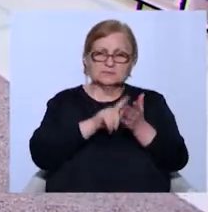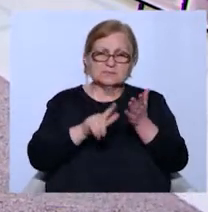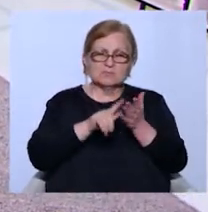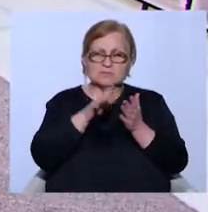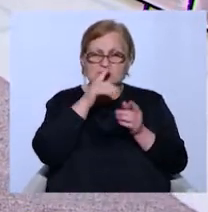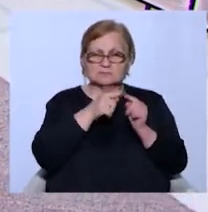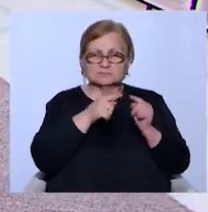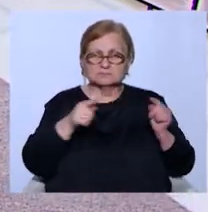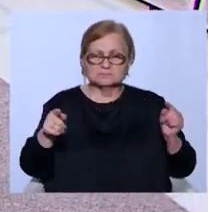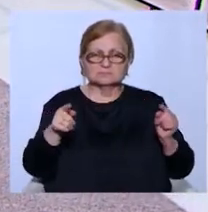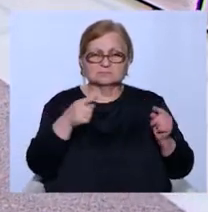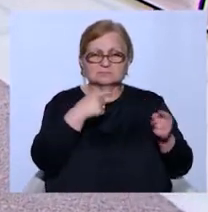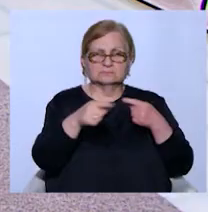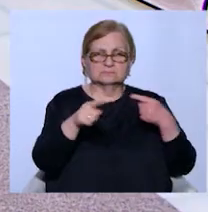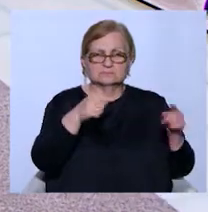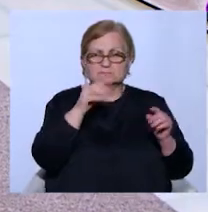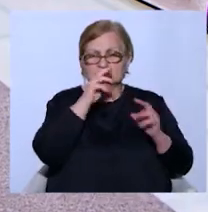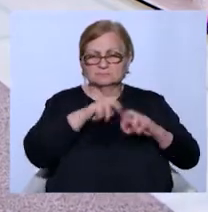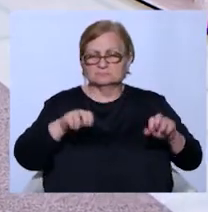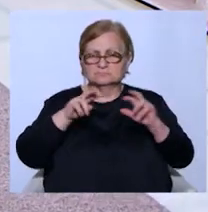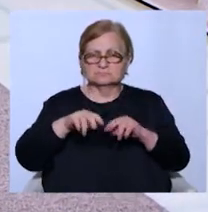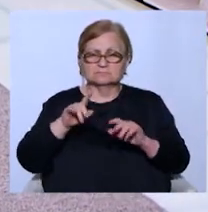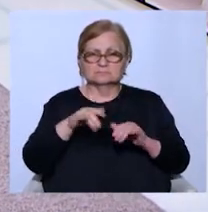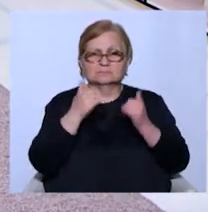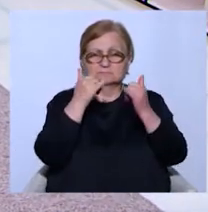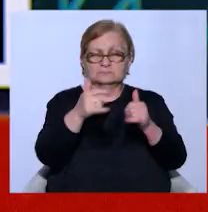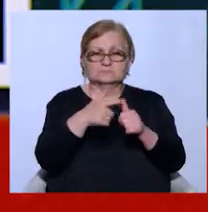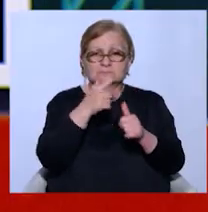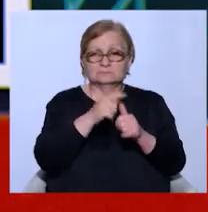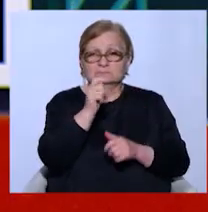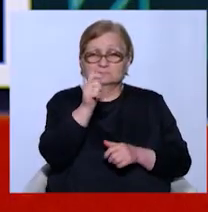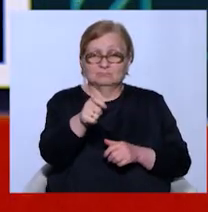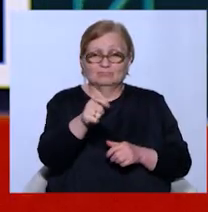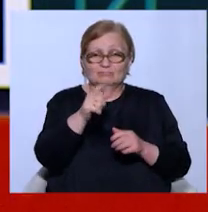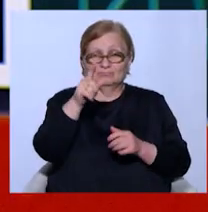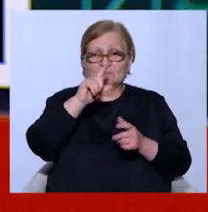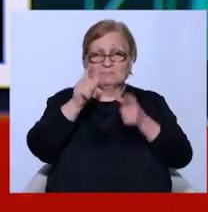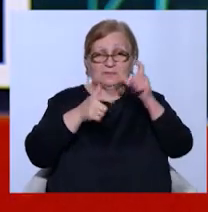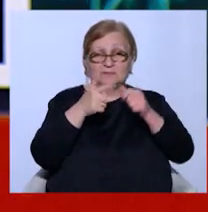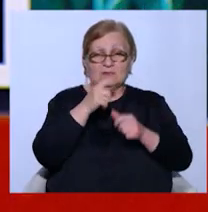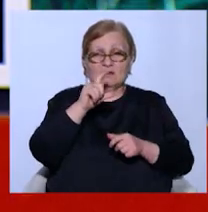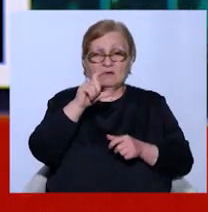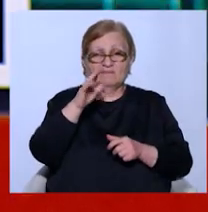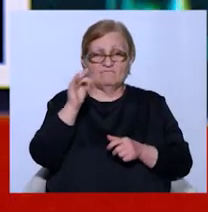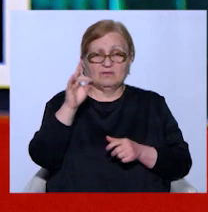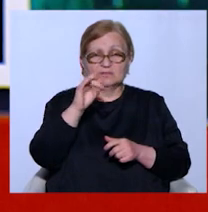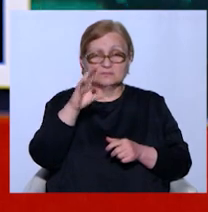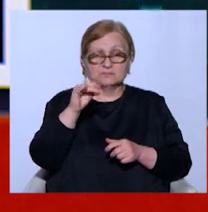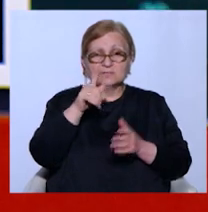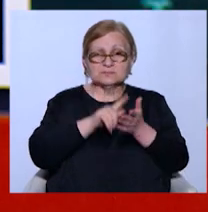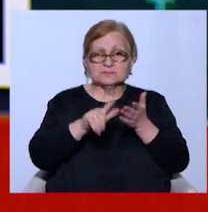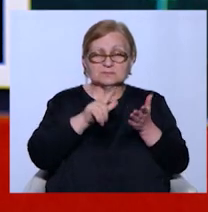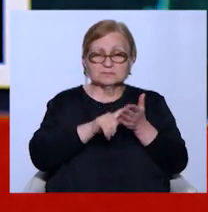სხვადასხვა მეცნიერი ხელმძღვანელობდა, მაგრამ მის საპატივსაცემოდ ეწოდა ეს სახელი და 70 წლის განმავლობაში ცდილობდნენ